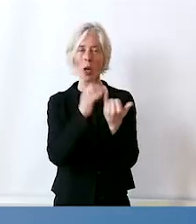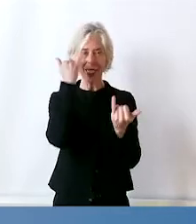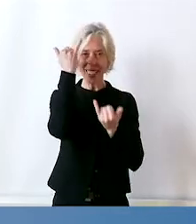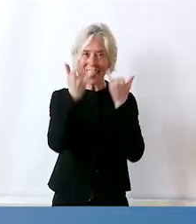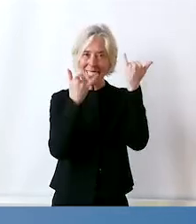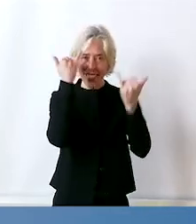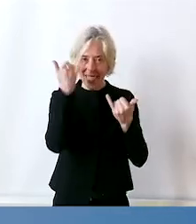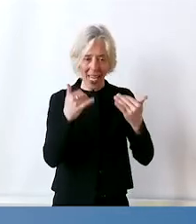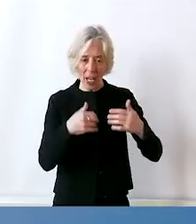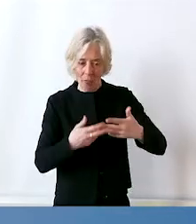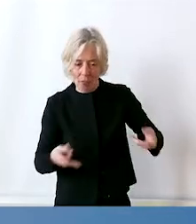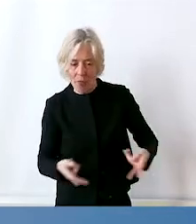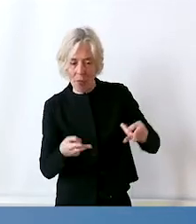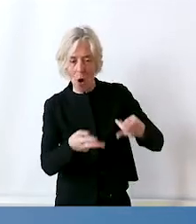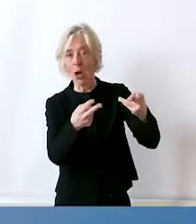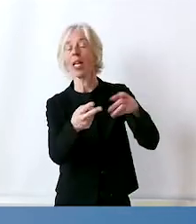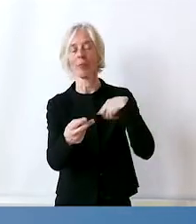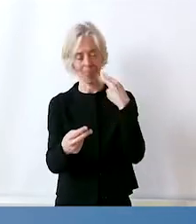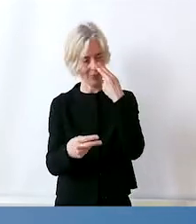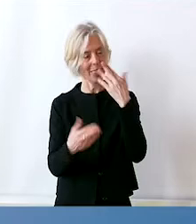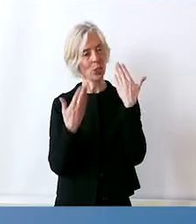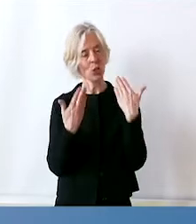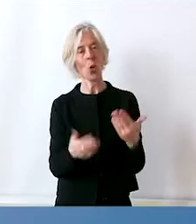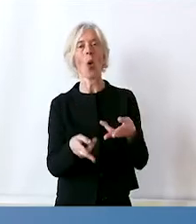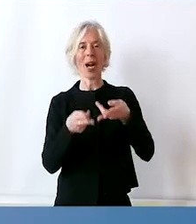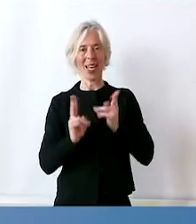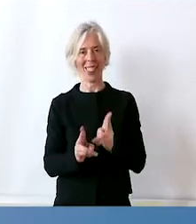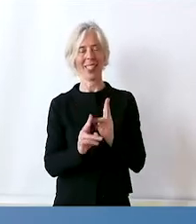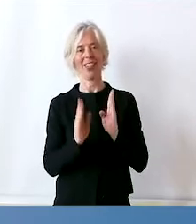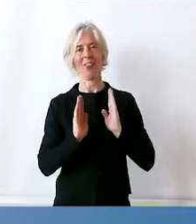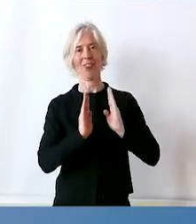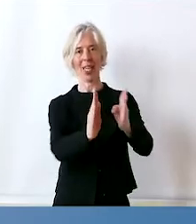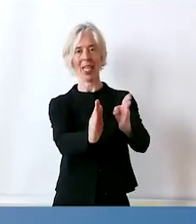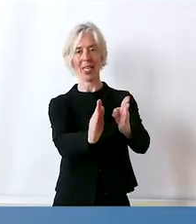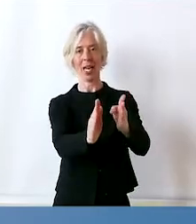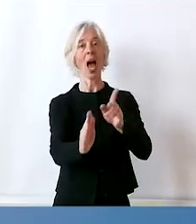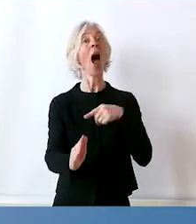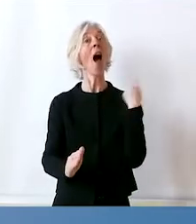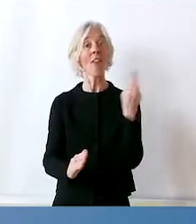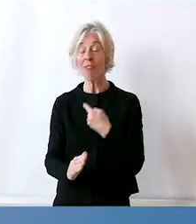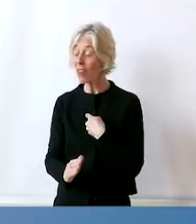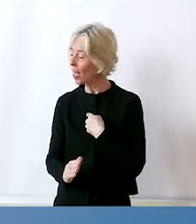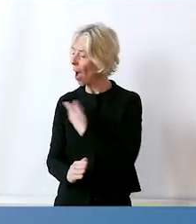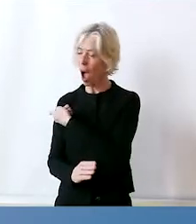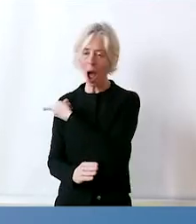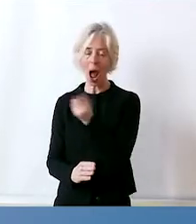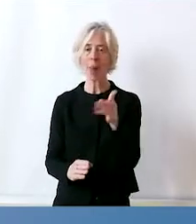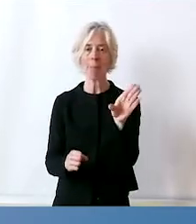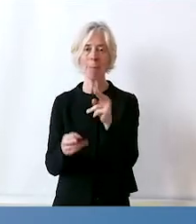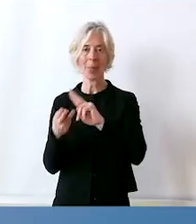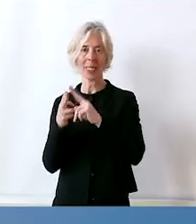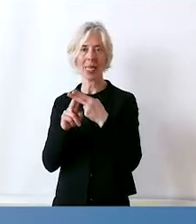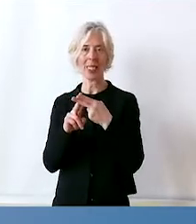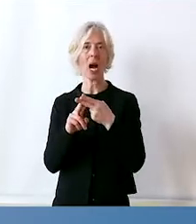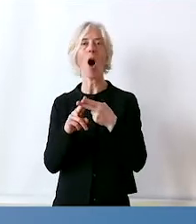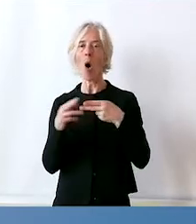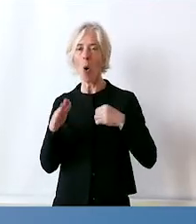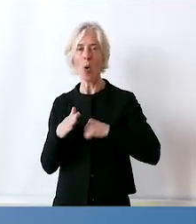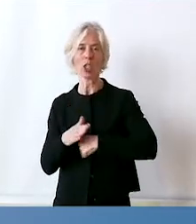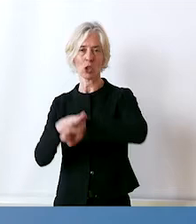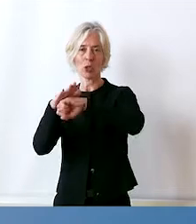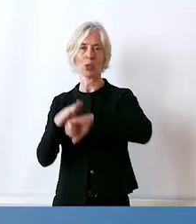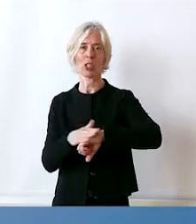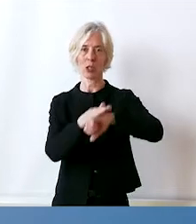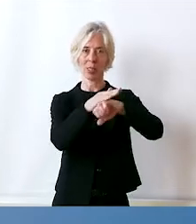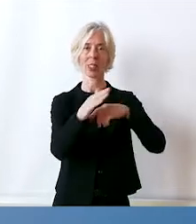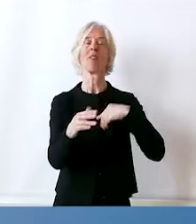Weg. Unsere Mitglieder unterstützen wir dabei, wo immer es geht. Denn die sichere, bezahlbare und klimafreundliche Versorgung